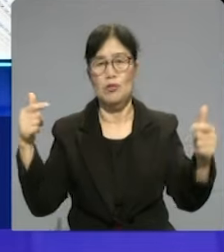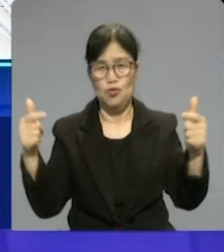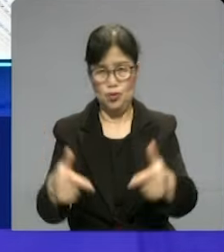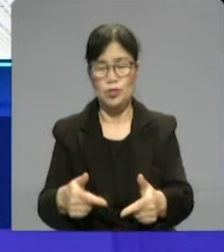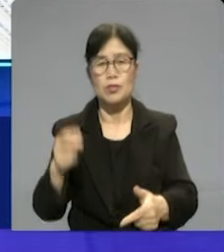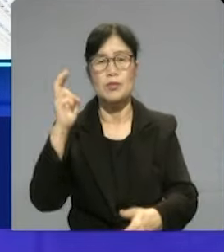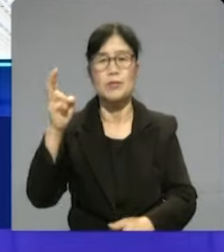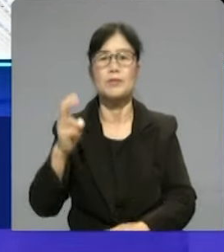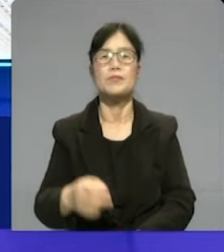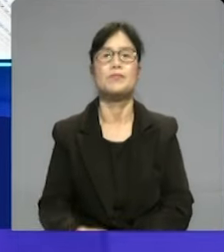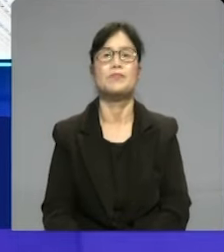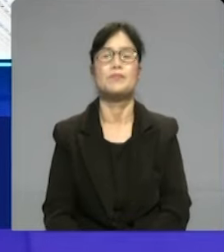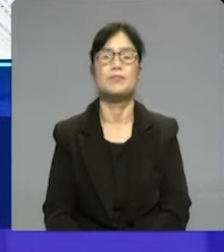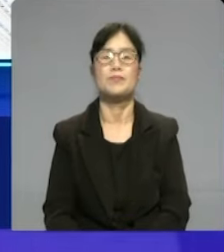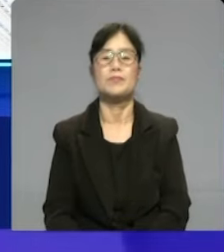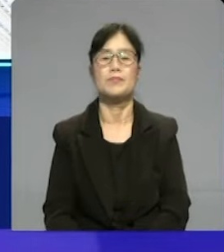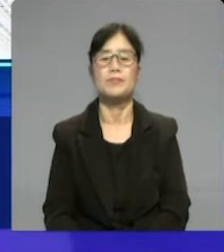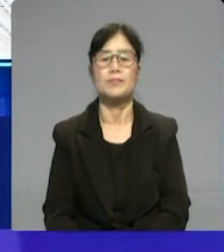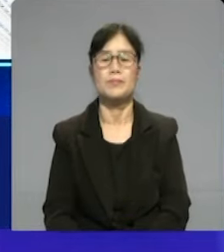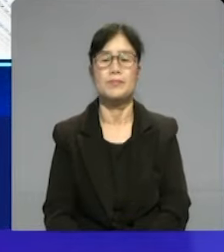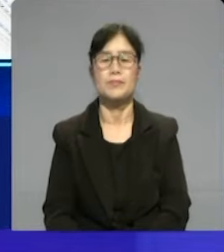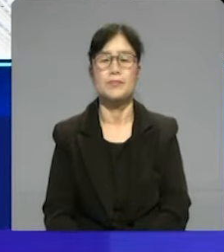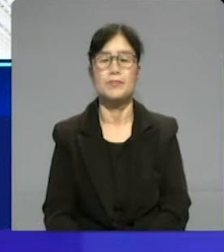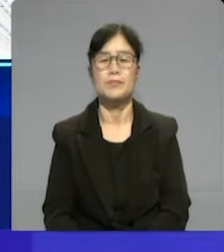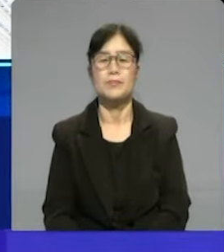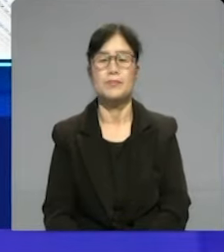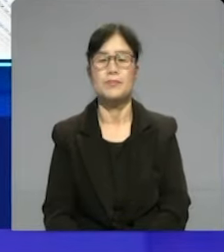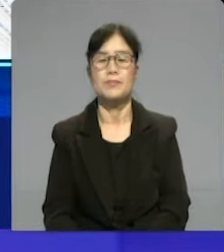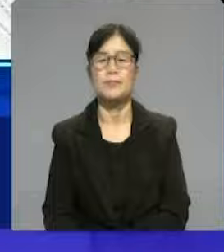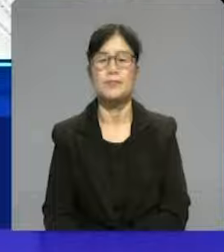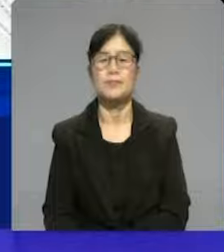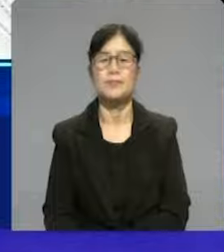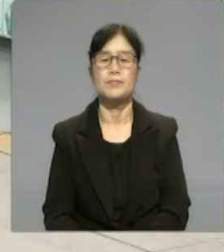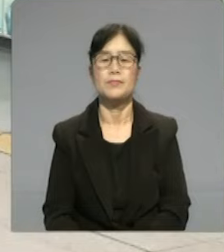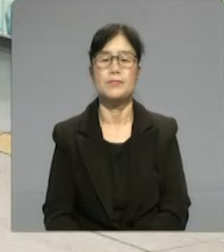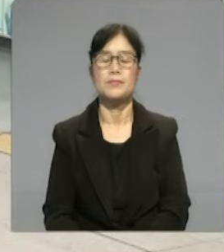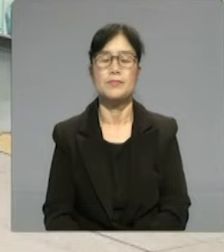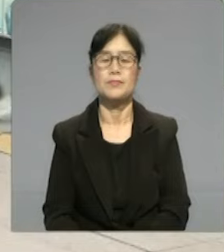전망입니다. 첫날 표정을 황정환 기자가 둘러봤습니다.